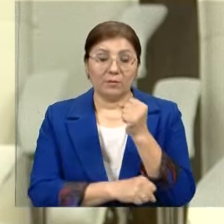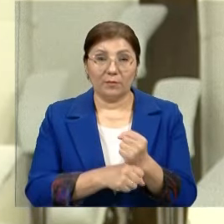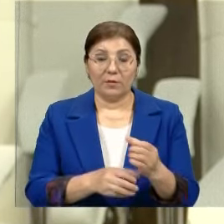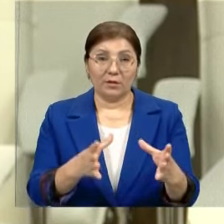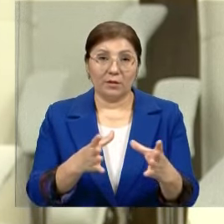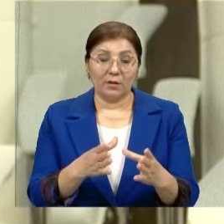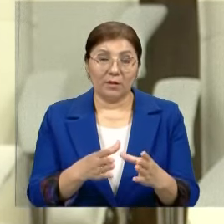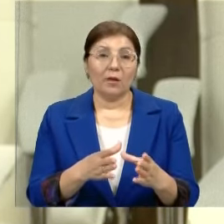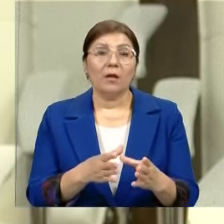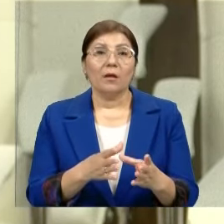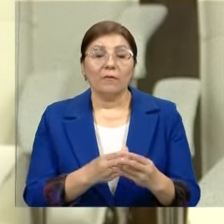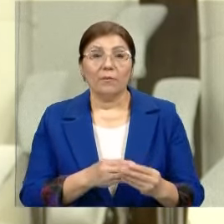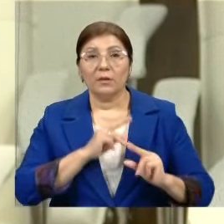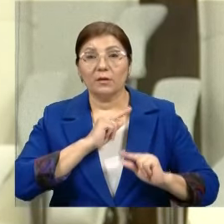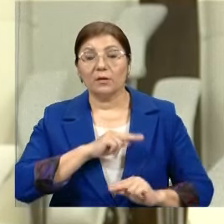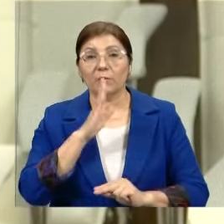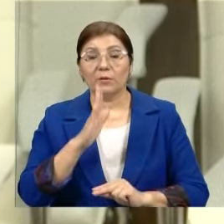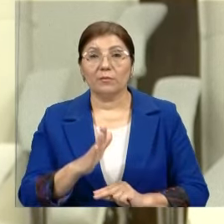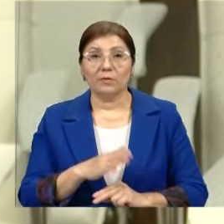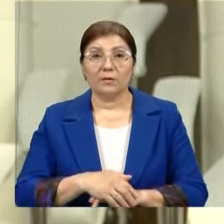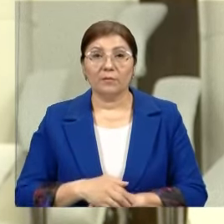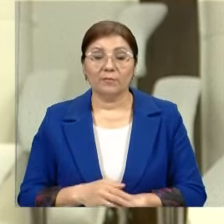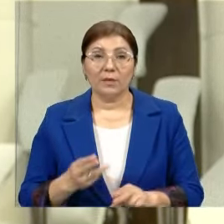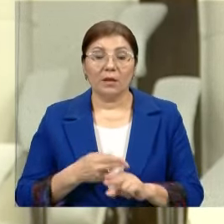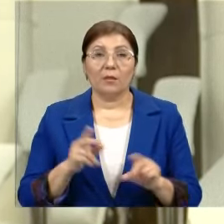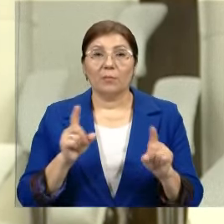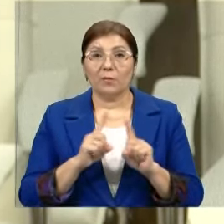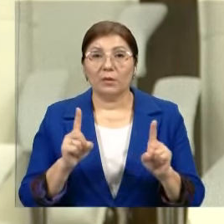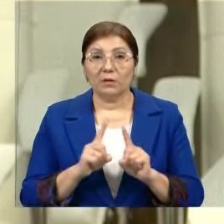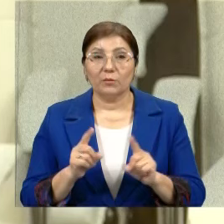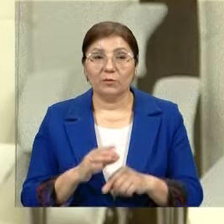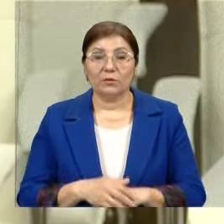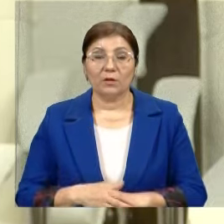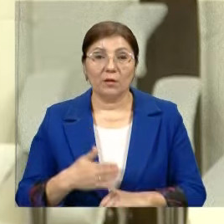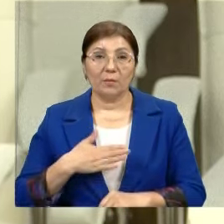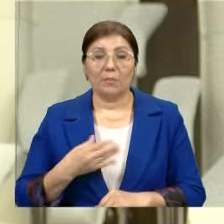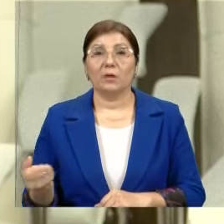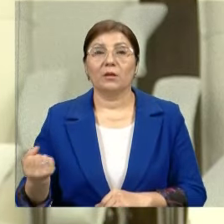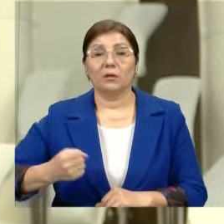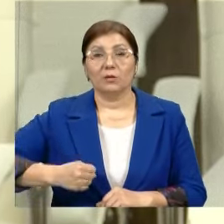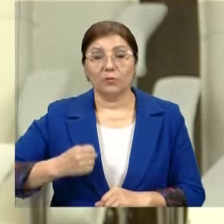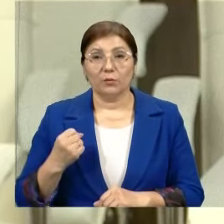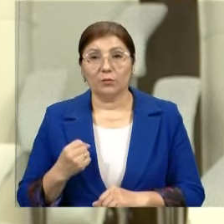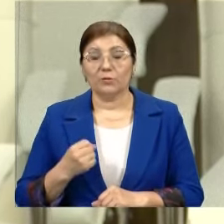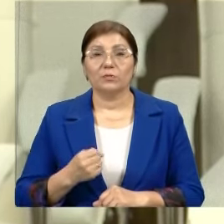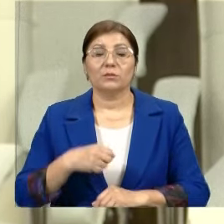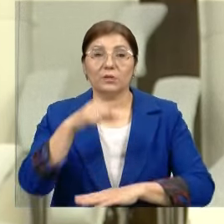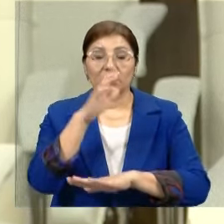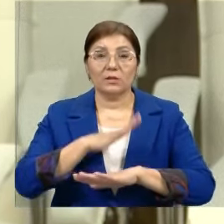что, как вы сами отметили, мы друзья, поэтому должны всегда